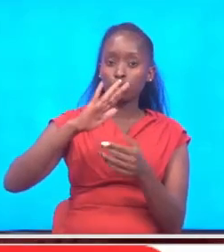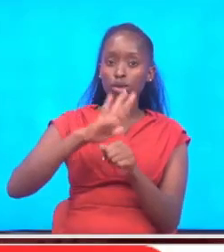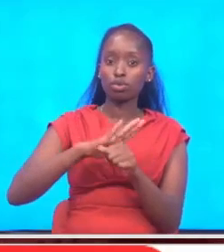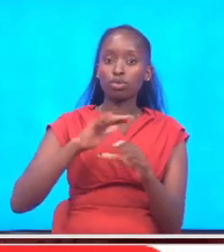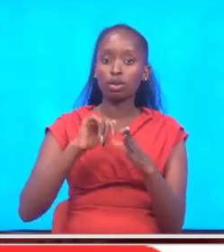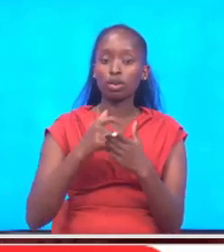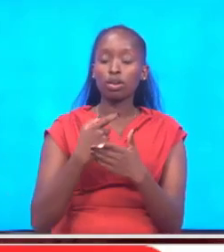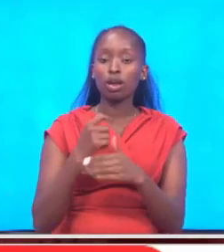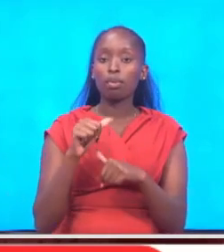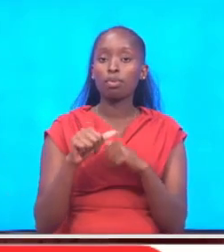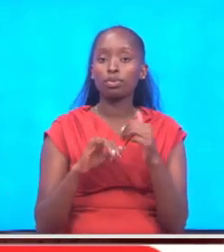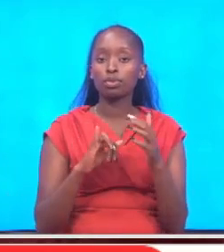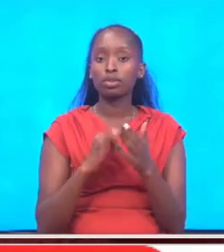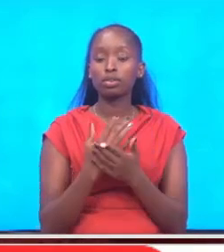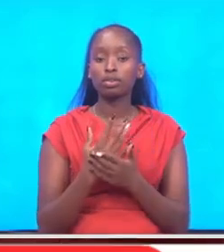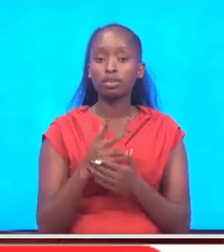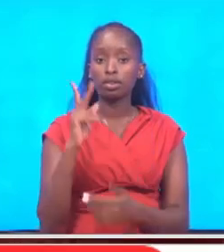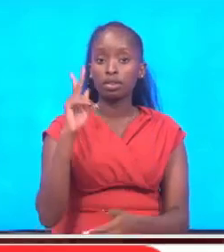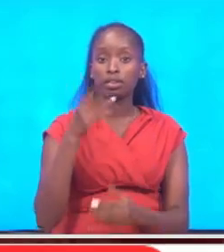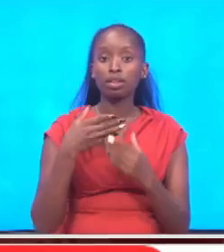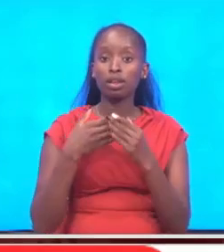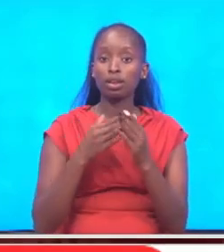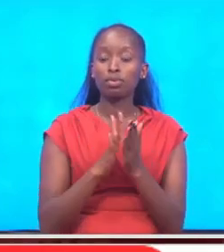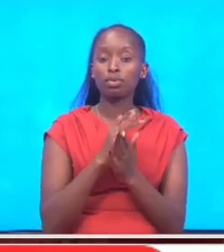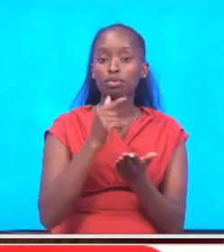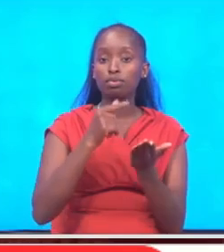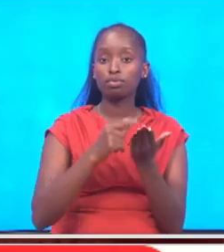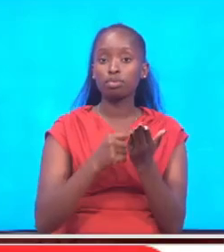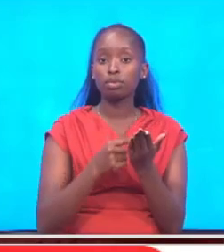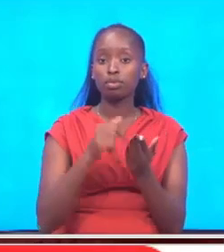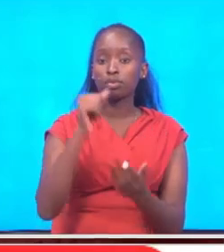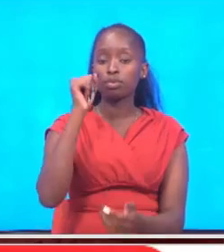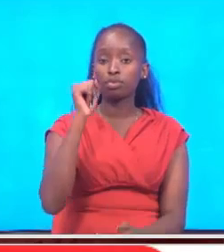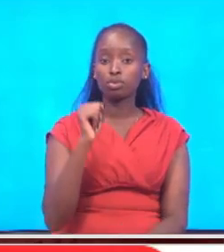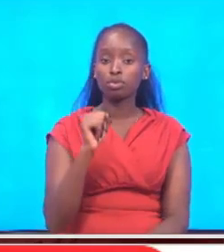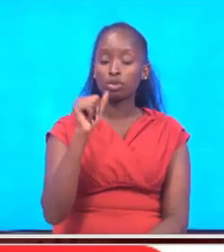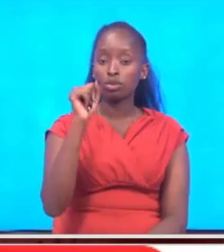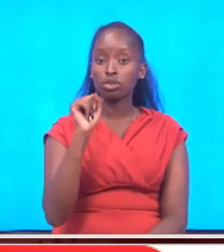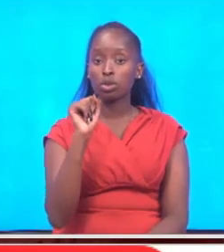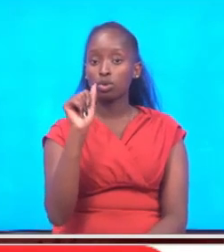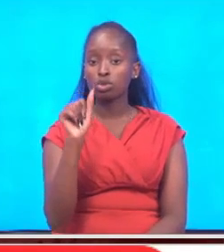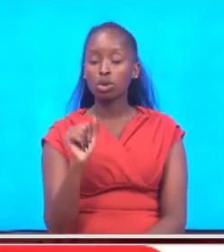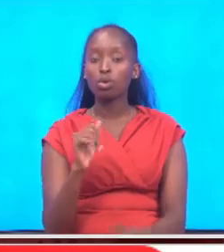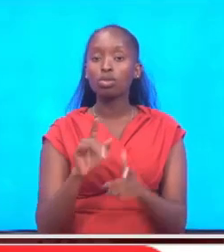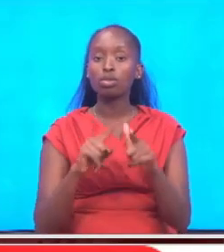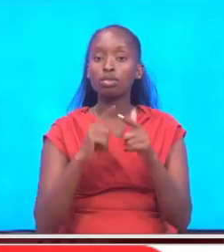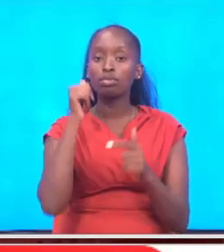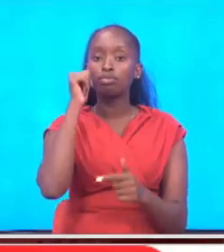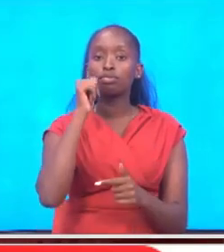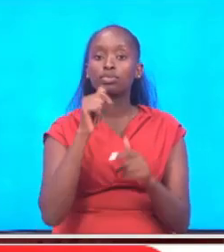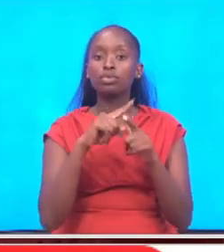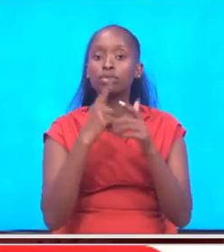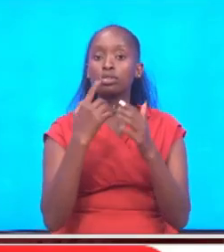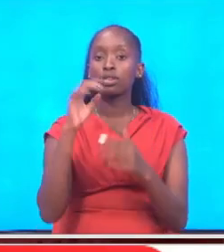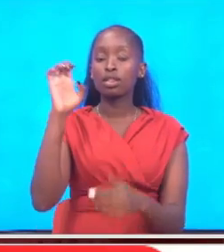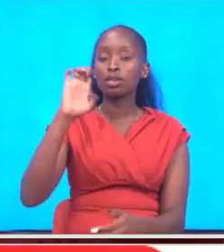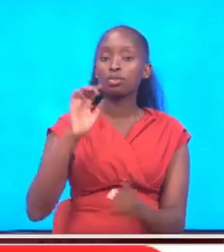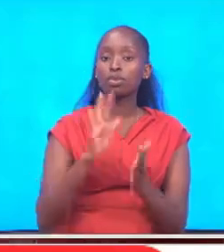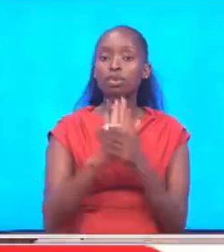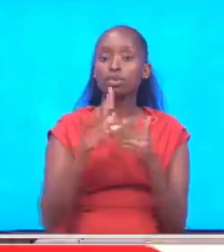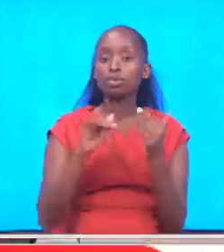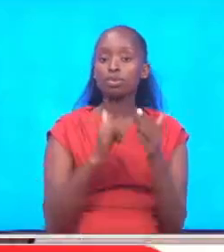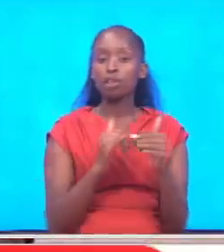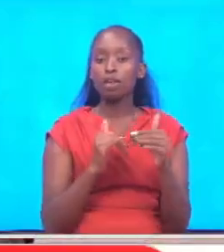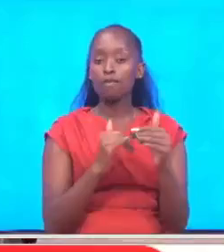Kenya inaongozwa ikifuatwa na Uganda, Sudan, Sudan Kusini, Tanzania, Somalia na Ethiopia ikifuatia kwa